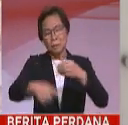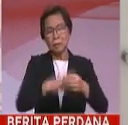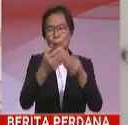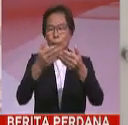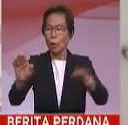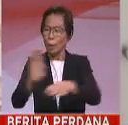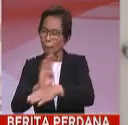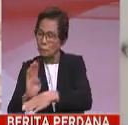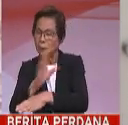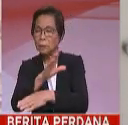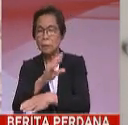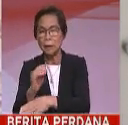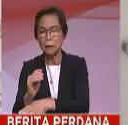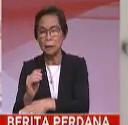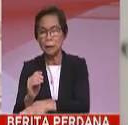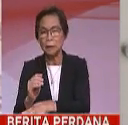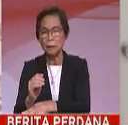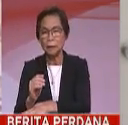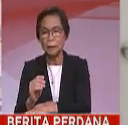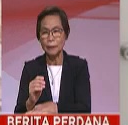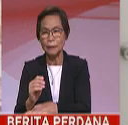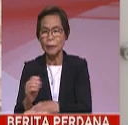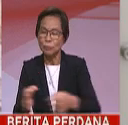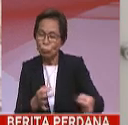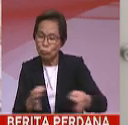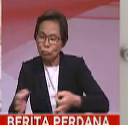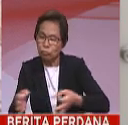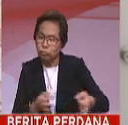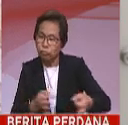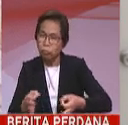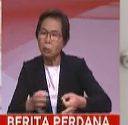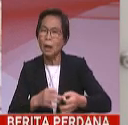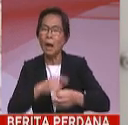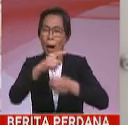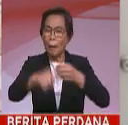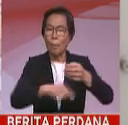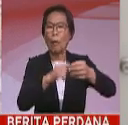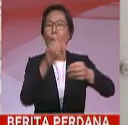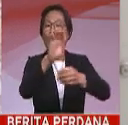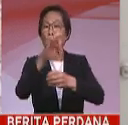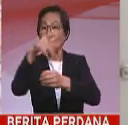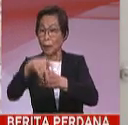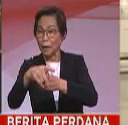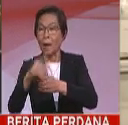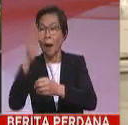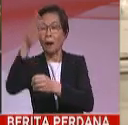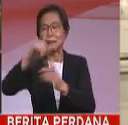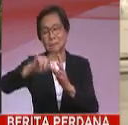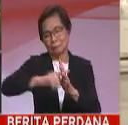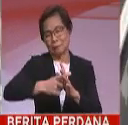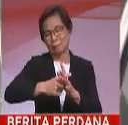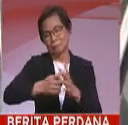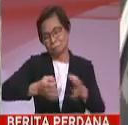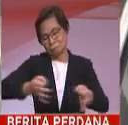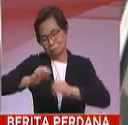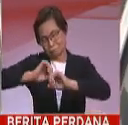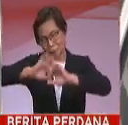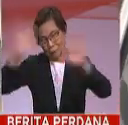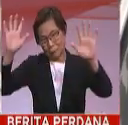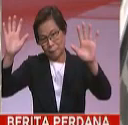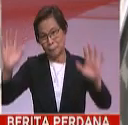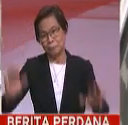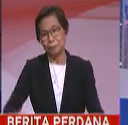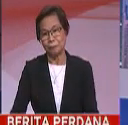pembukaan bisnes dan memberi penjelasan tentang SOP yang akan dilaksanakan.